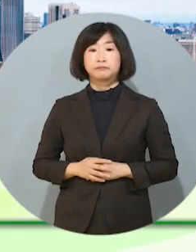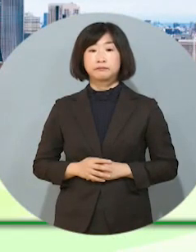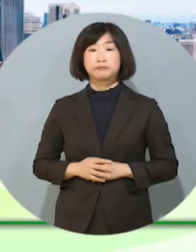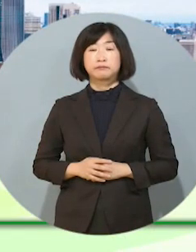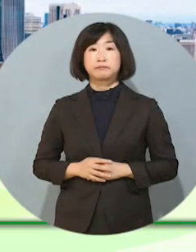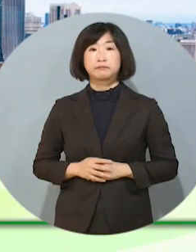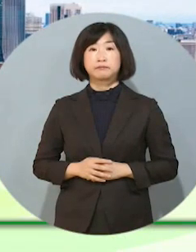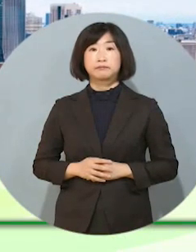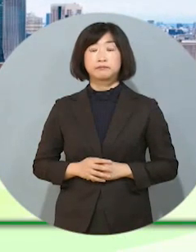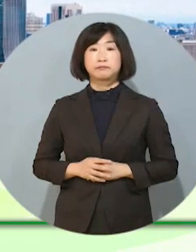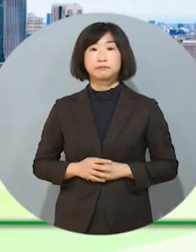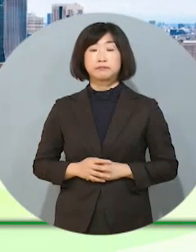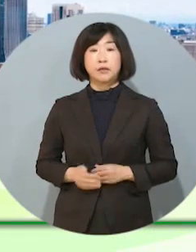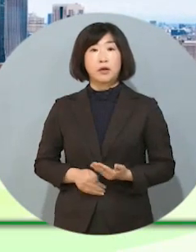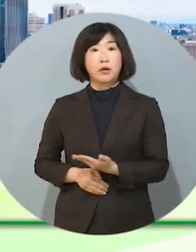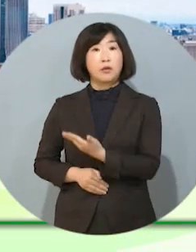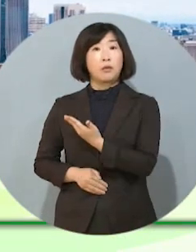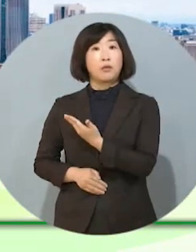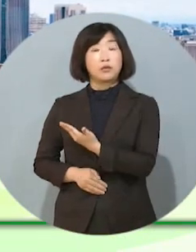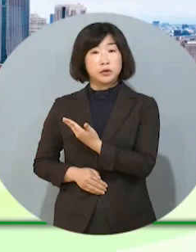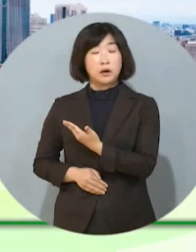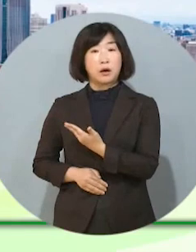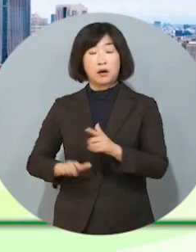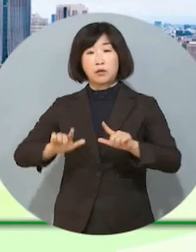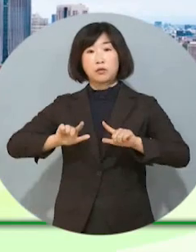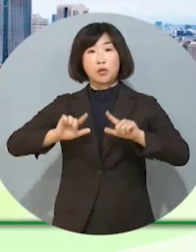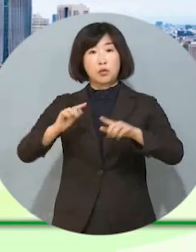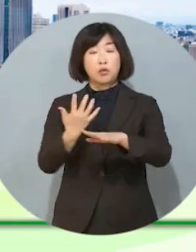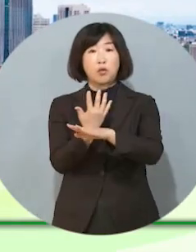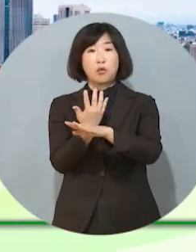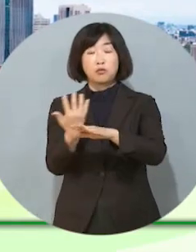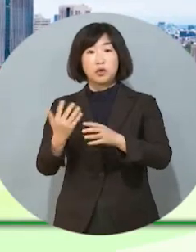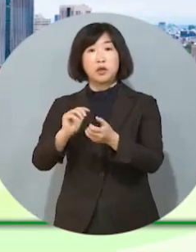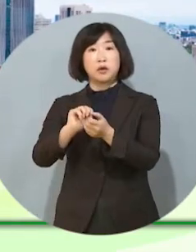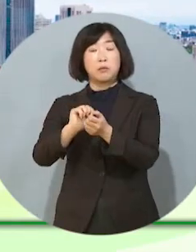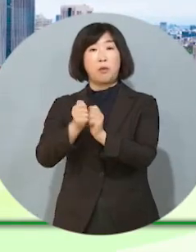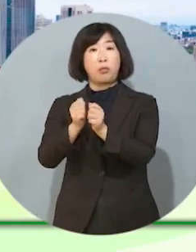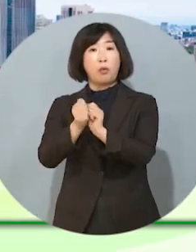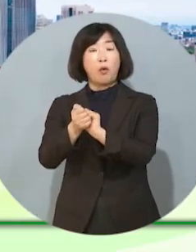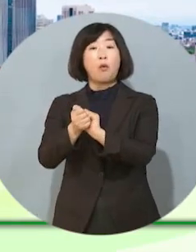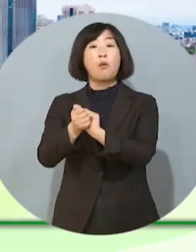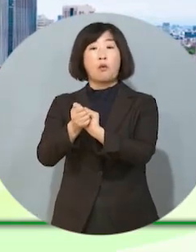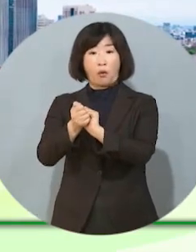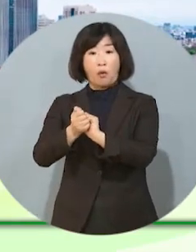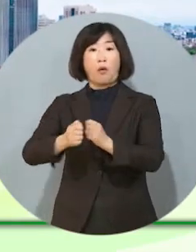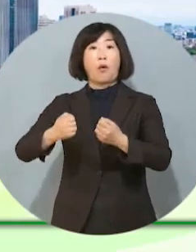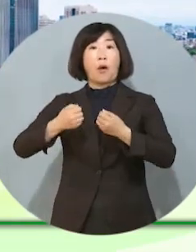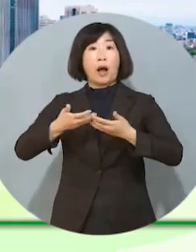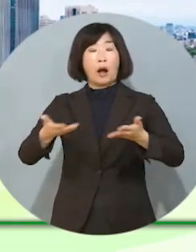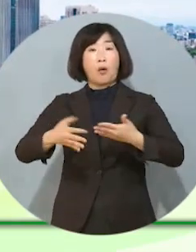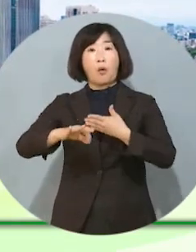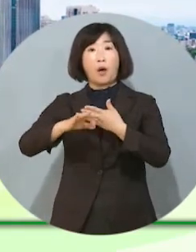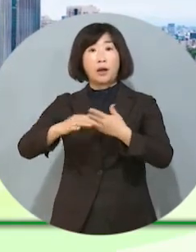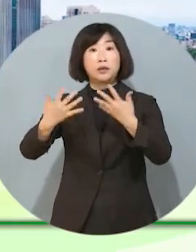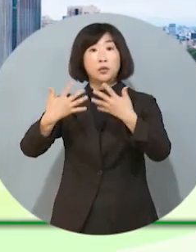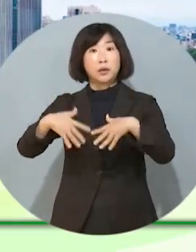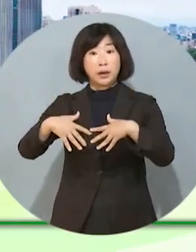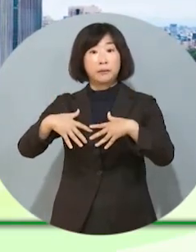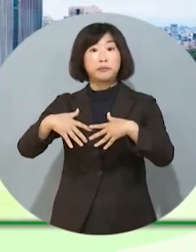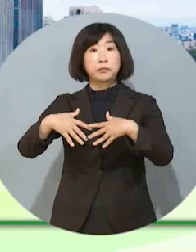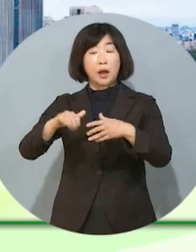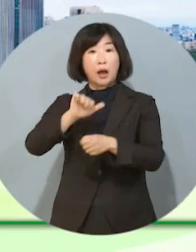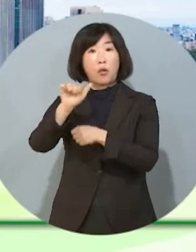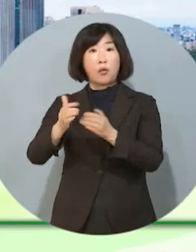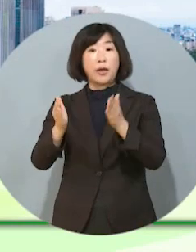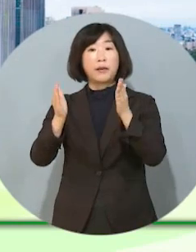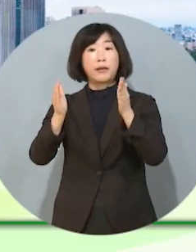た第7回東京グリーンボンドの発行仮条件は年間が